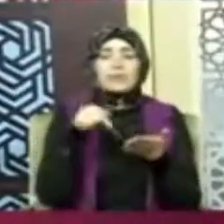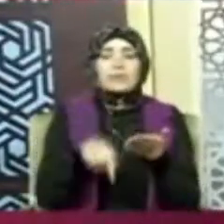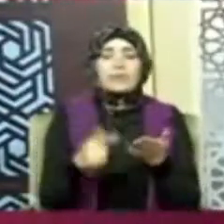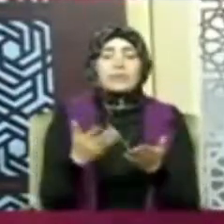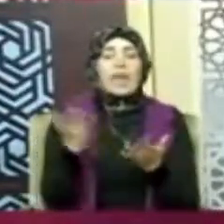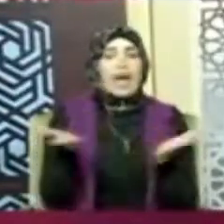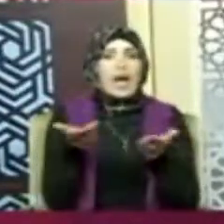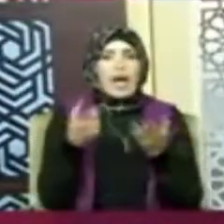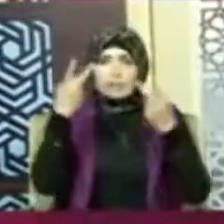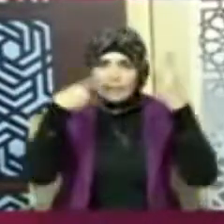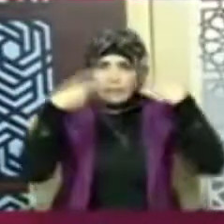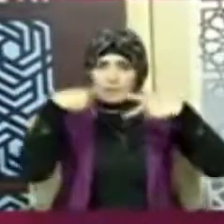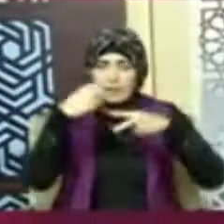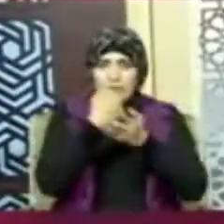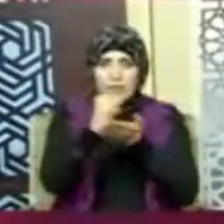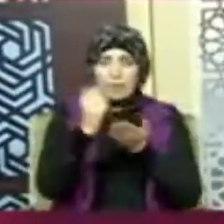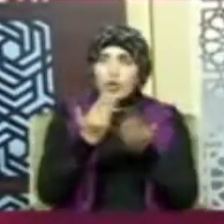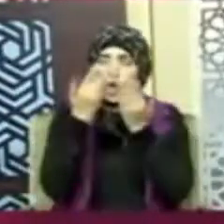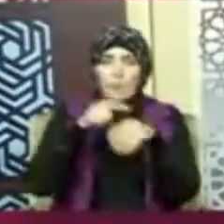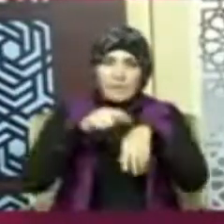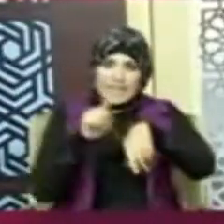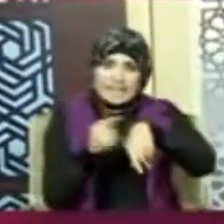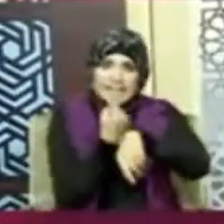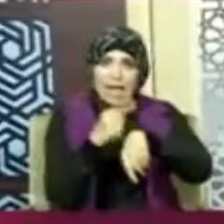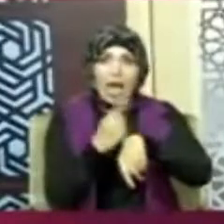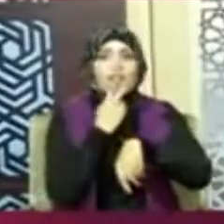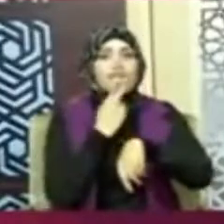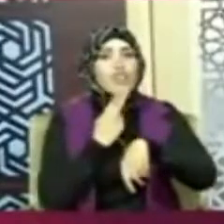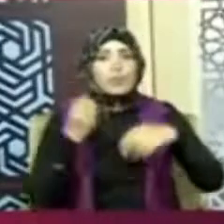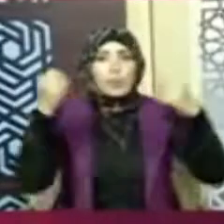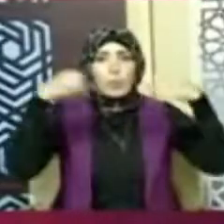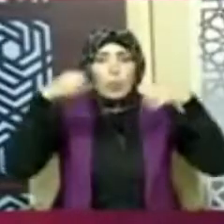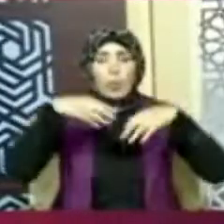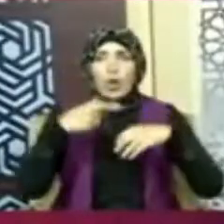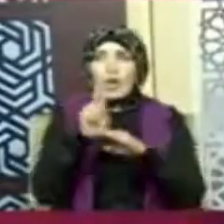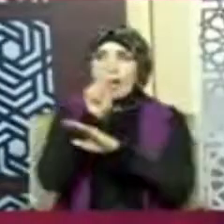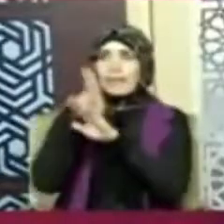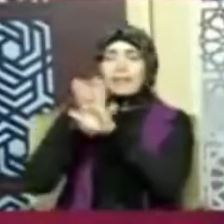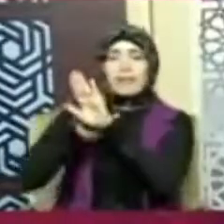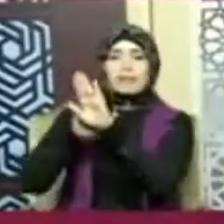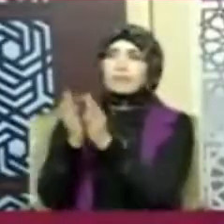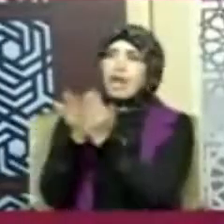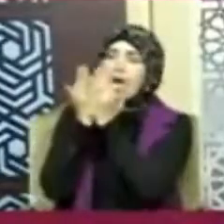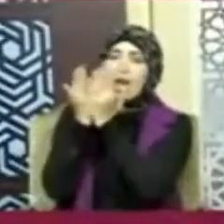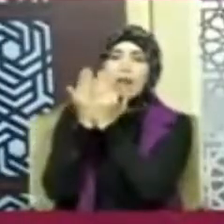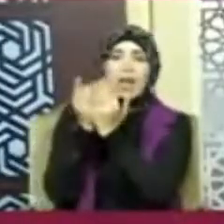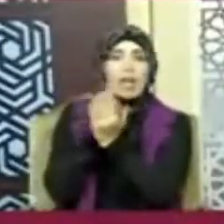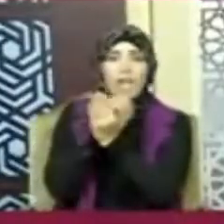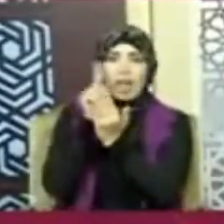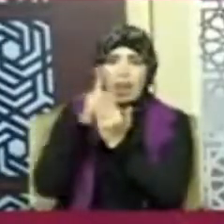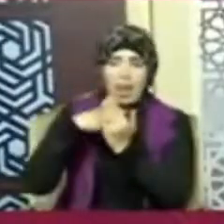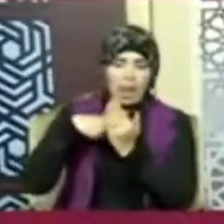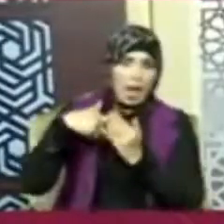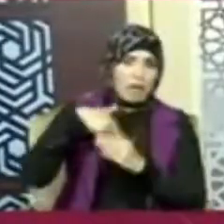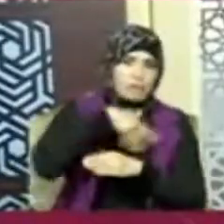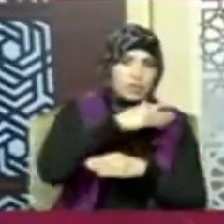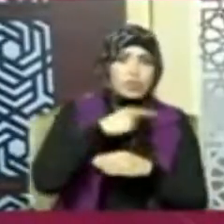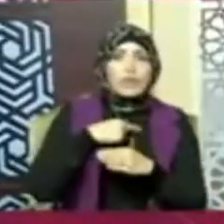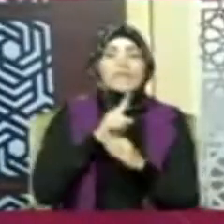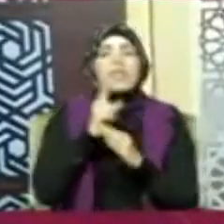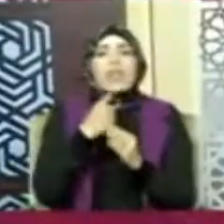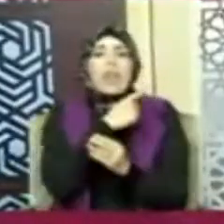سددته. اللهم في هذه الساعة الطيبة المباركة نسألك ألا تصرفنا إلا بذنب